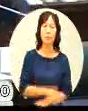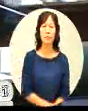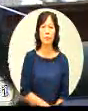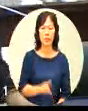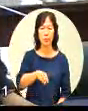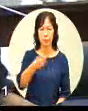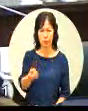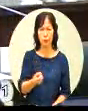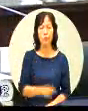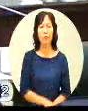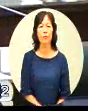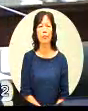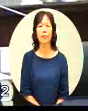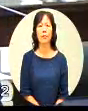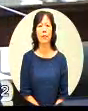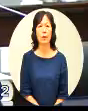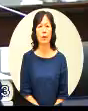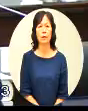下一张，